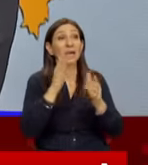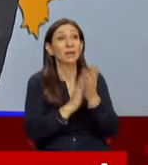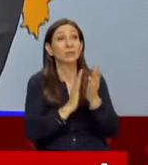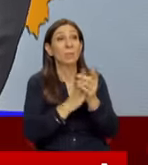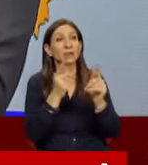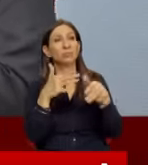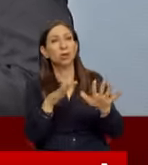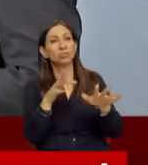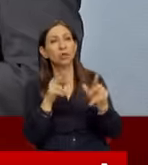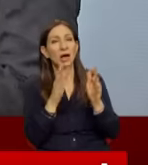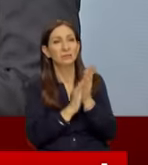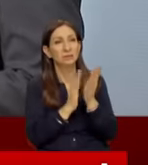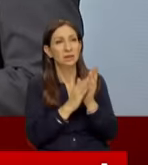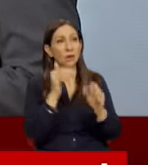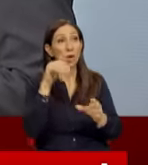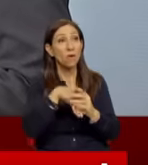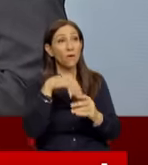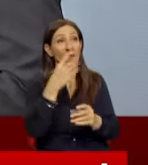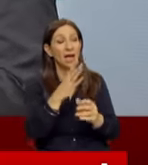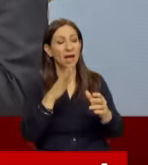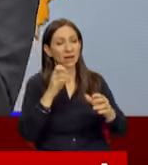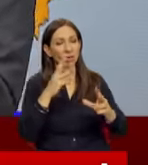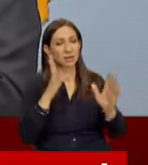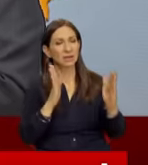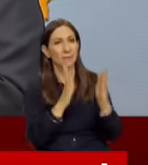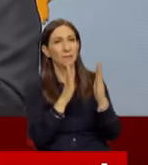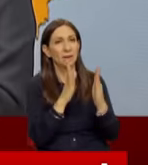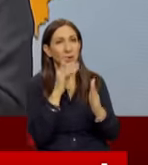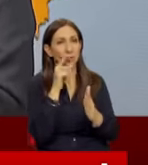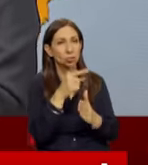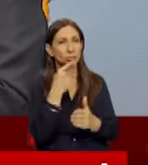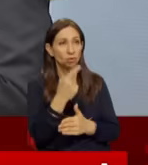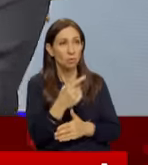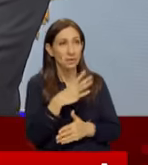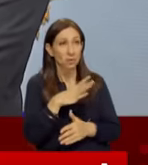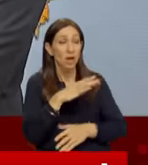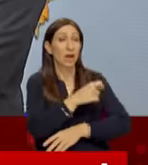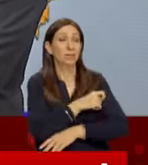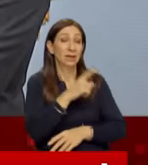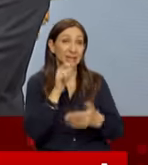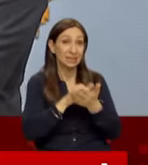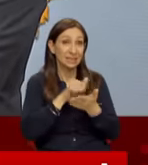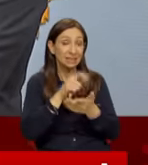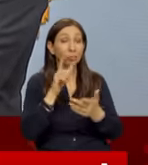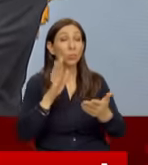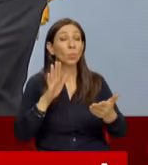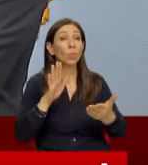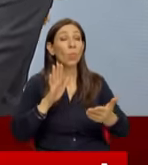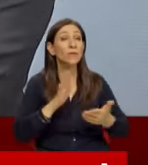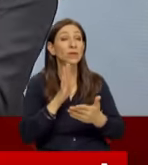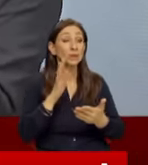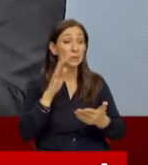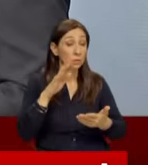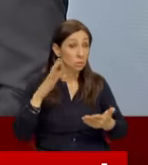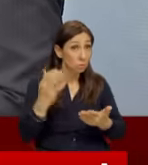biraz protesto alkışı gibi. Yani seçmenin Erdoğan'a gösterdiği tepkiyi burada vurguluyor Alman Bild gazetesi. Muhalefetin zaferini sürpriz bulmuş